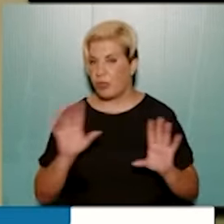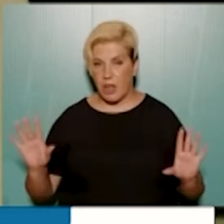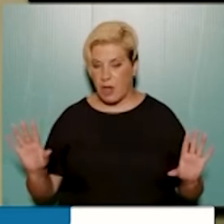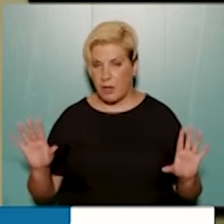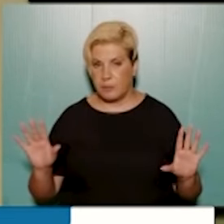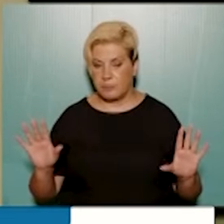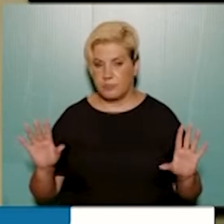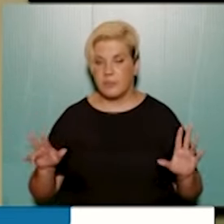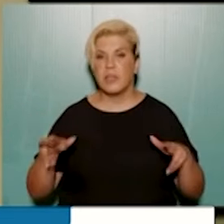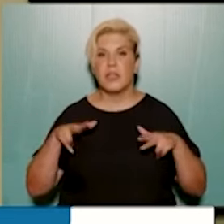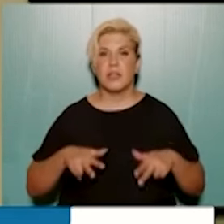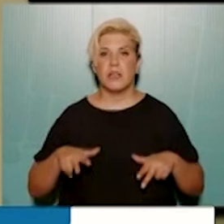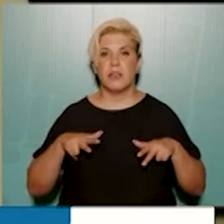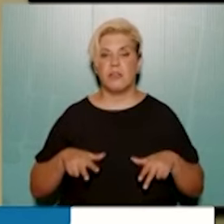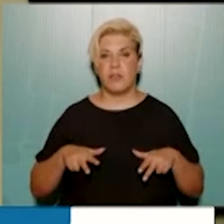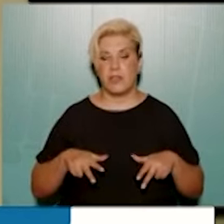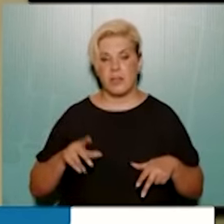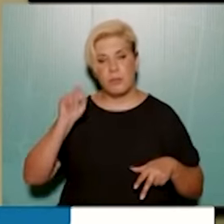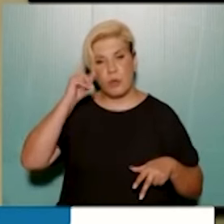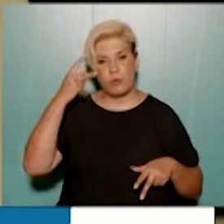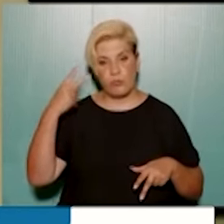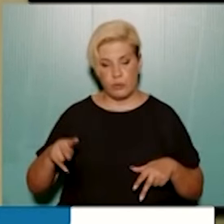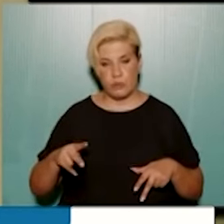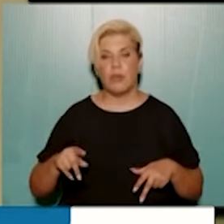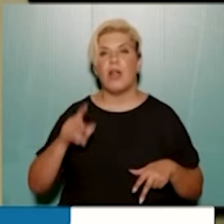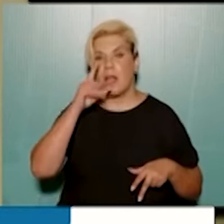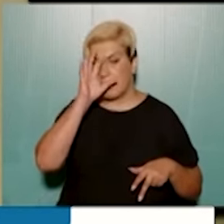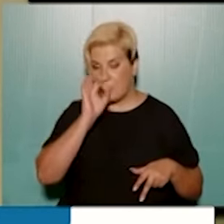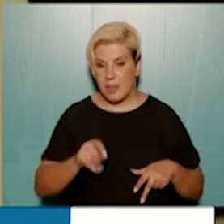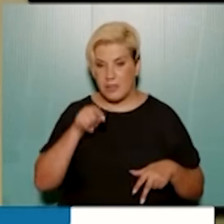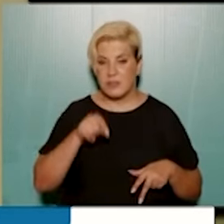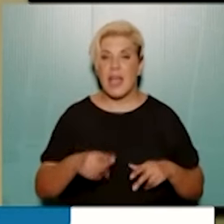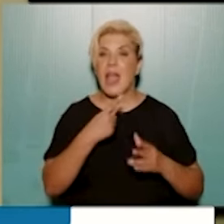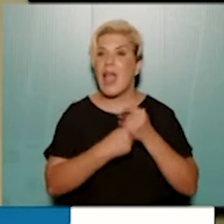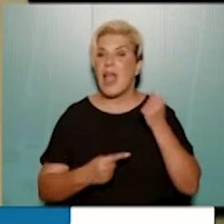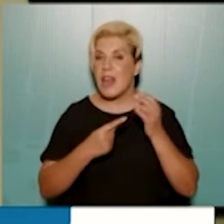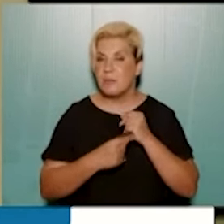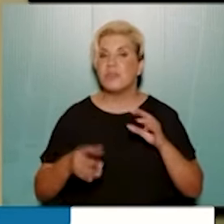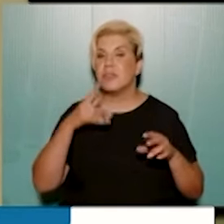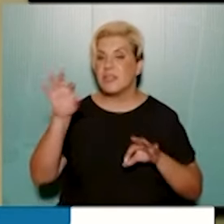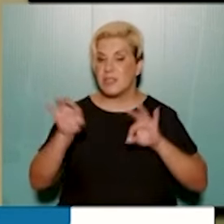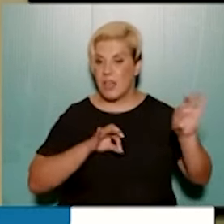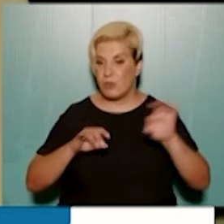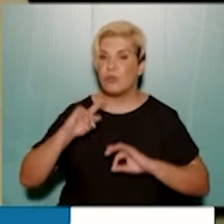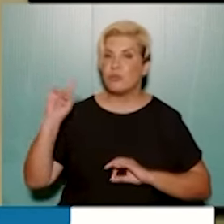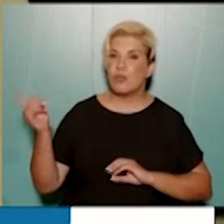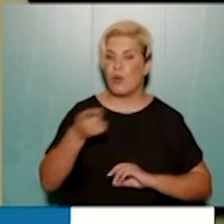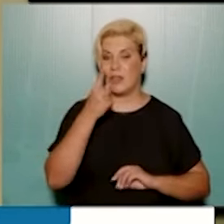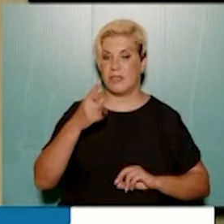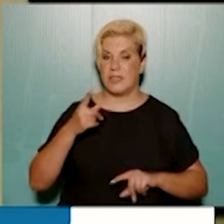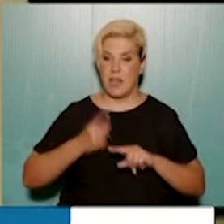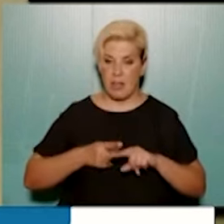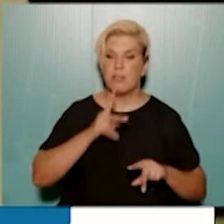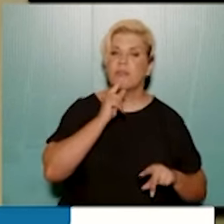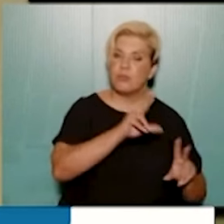στις κυβερνητικές πρωτοβουλίες. Και όσο εξοργιστικό είναι το γεγονός της έλλειψης ενός τέτοιου σχεδίου σε όλη τη χώρα, άλλο